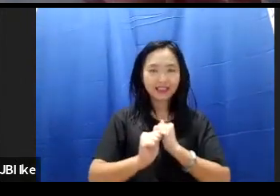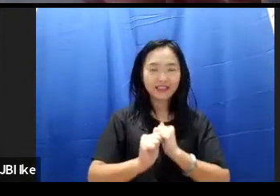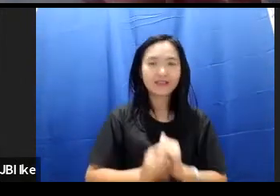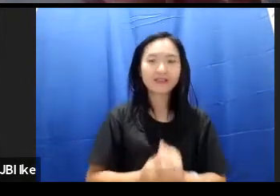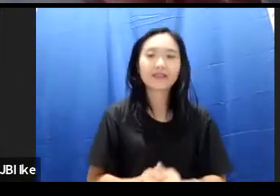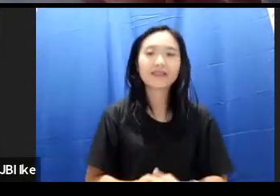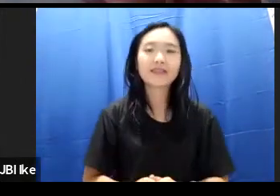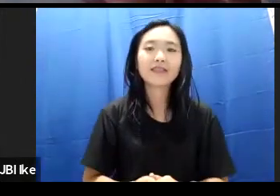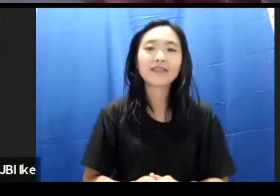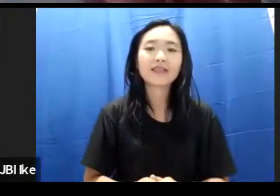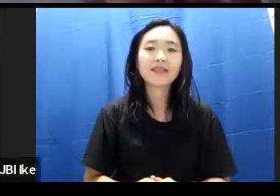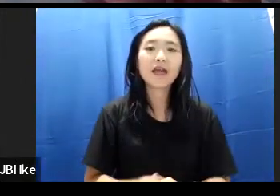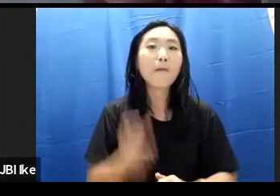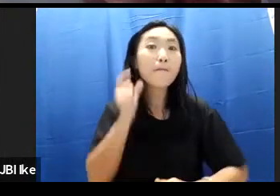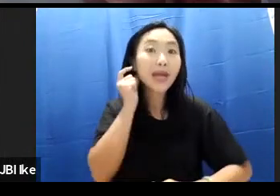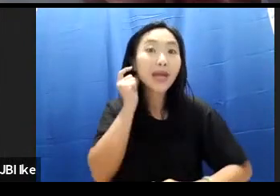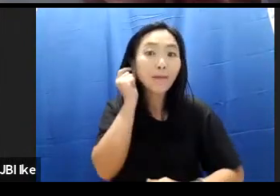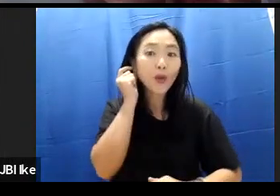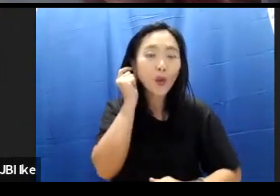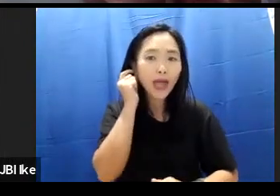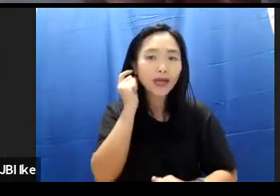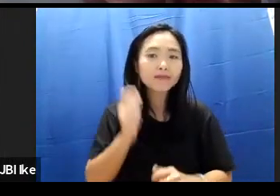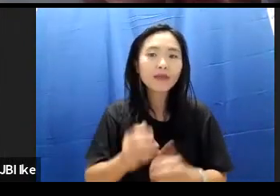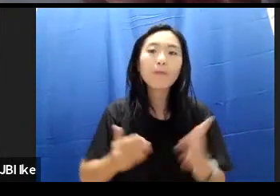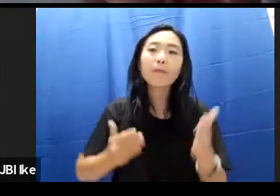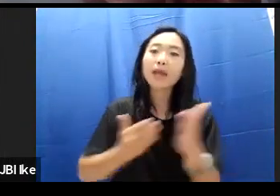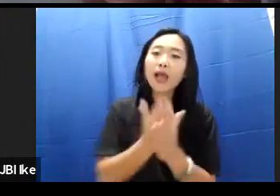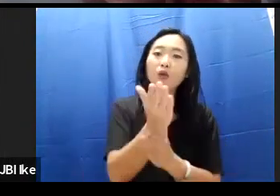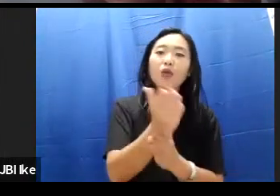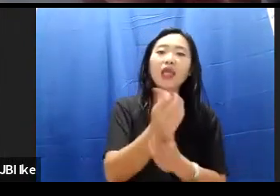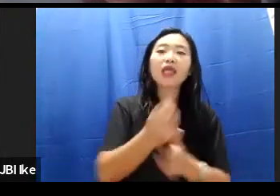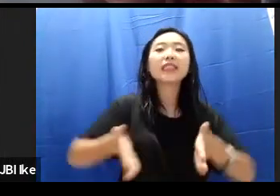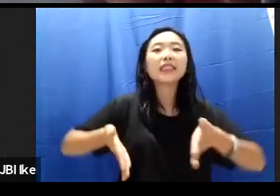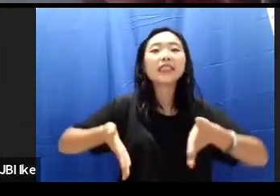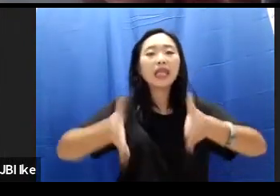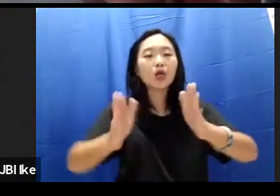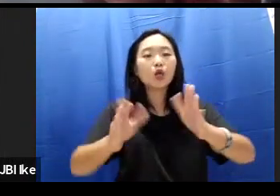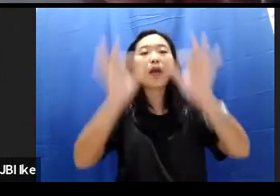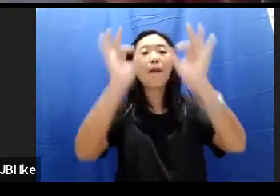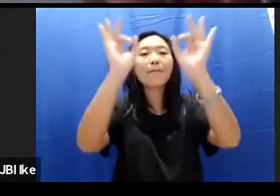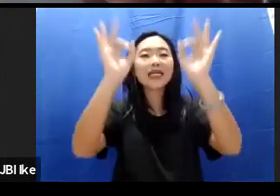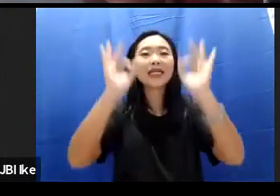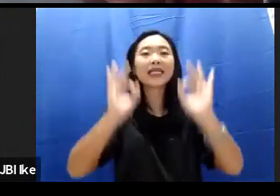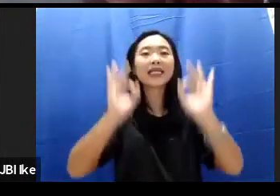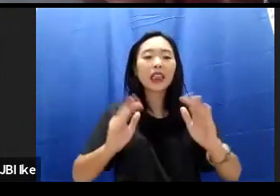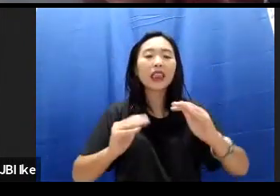gerakan perempuan tentunya melalui jalur di luar perguruan tinggi yaitu jalur LSM.